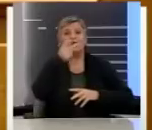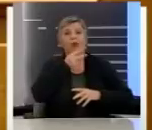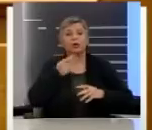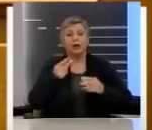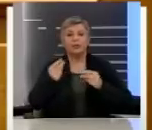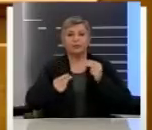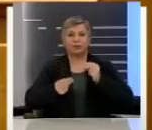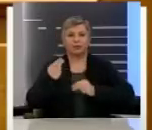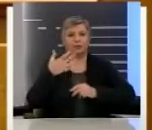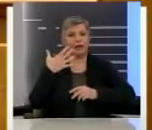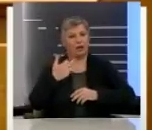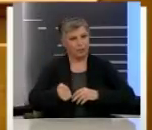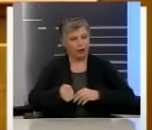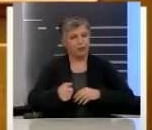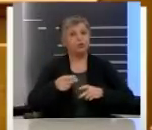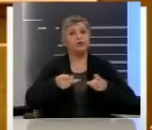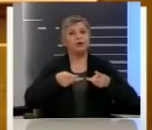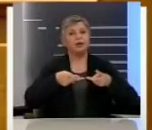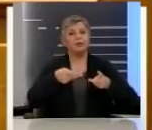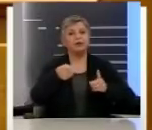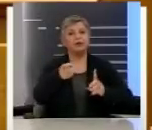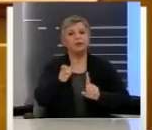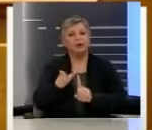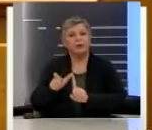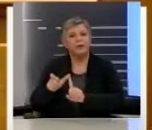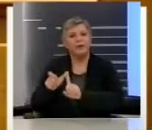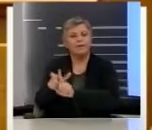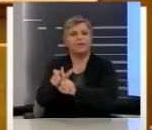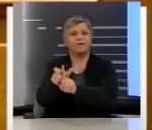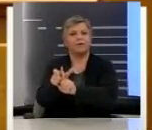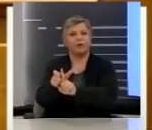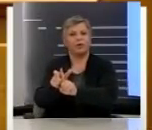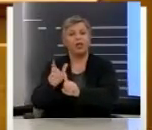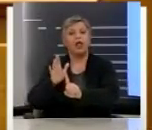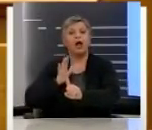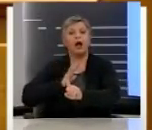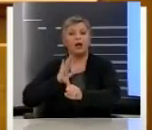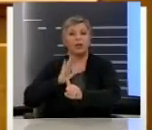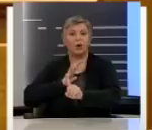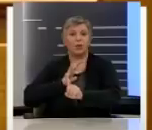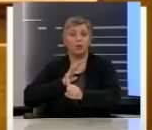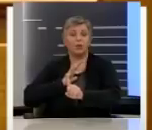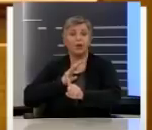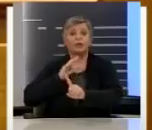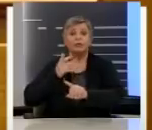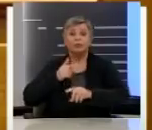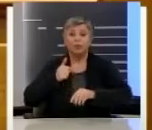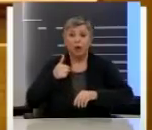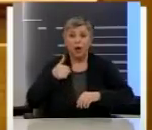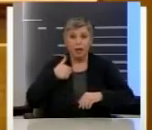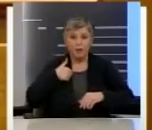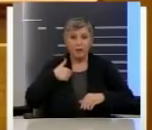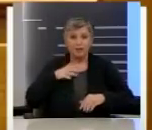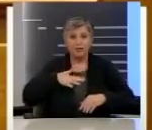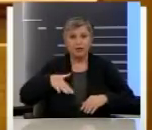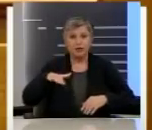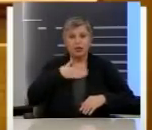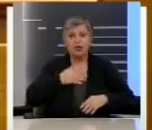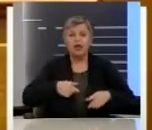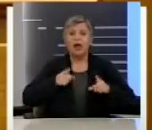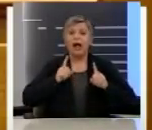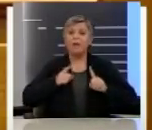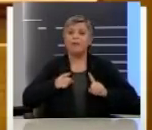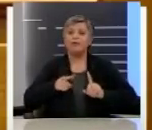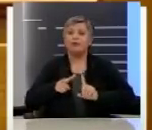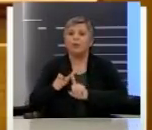την περιθωριοποίηση και τον αποκλεισμό κάποιων που η ίδια τους η χώρα επιλέγει να τους κατατάσσει ως πολίτες